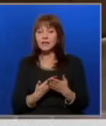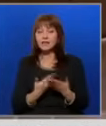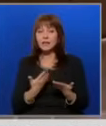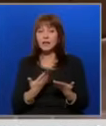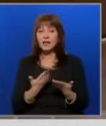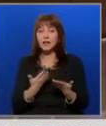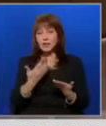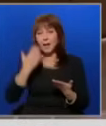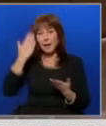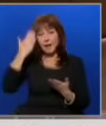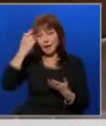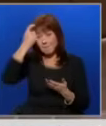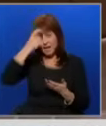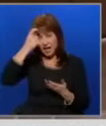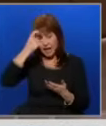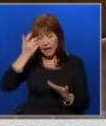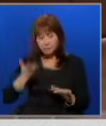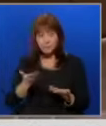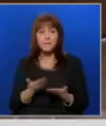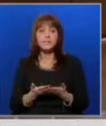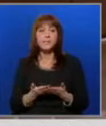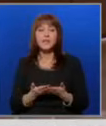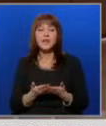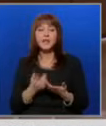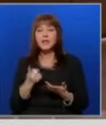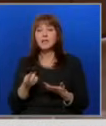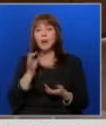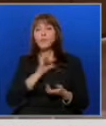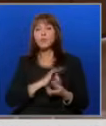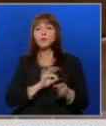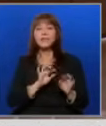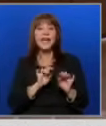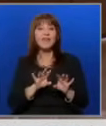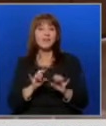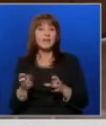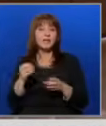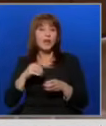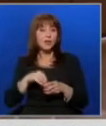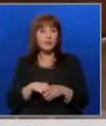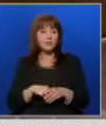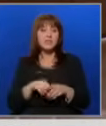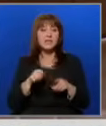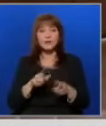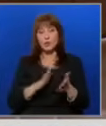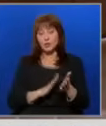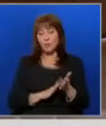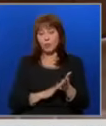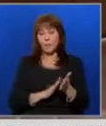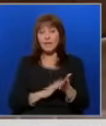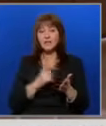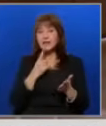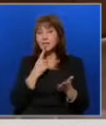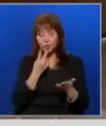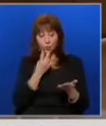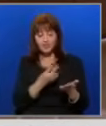най-близката структура на Министерството на вътрешните работи и да получат информация допълнително за този документ, чието